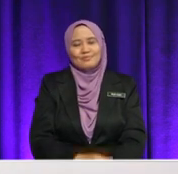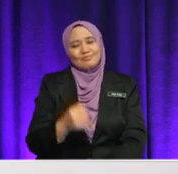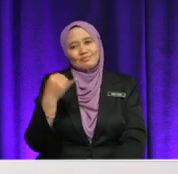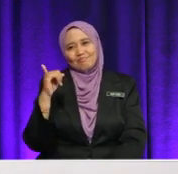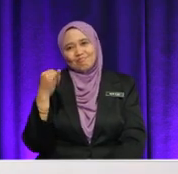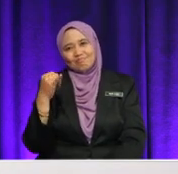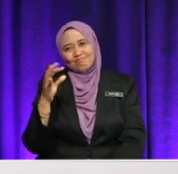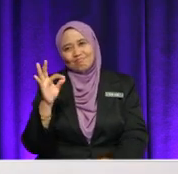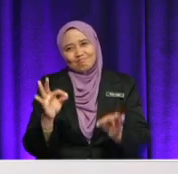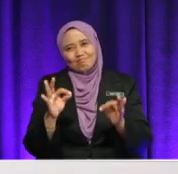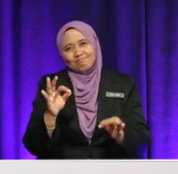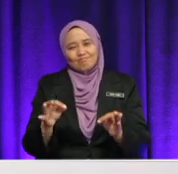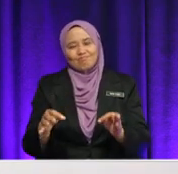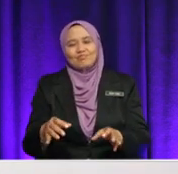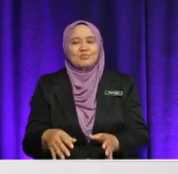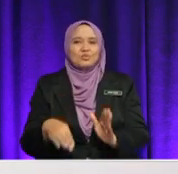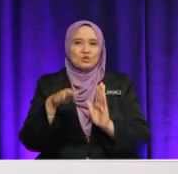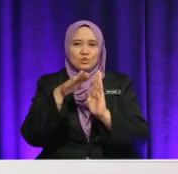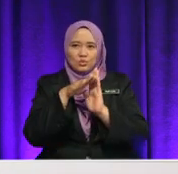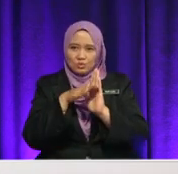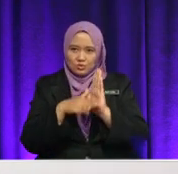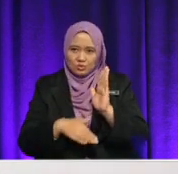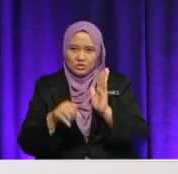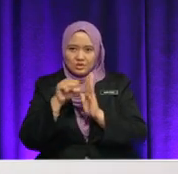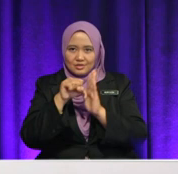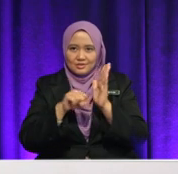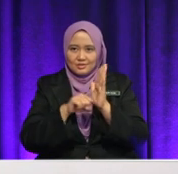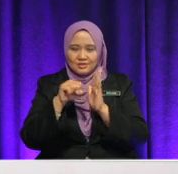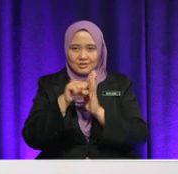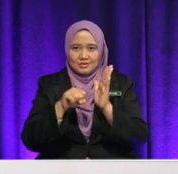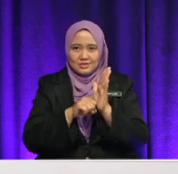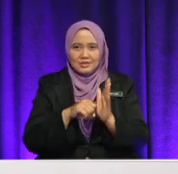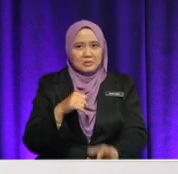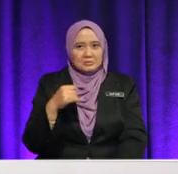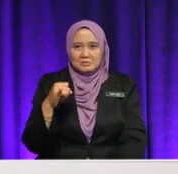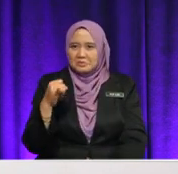ini merupakan satu perkara yang orang Saya rasa